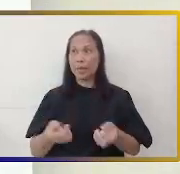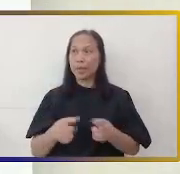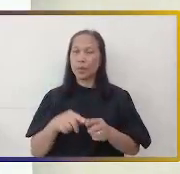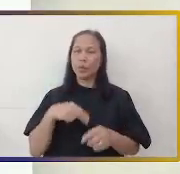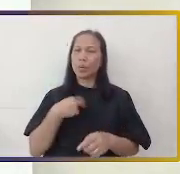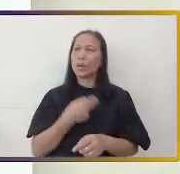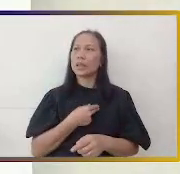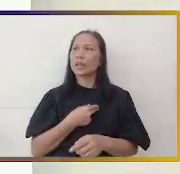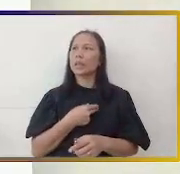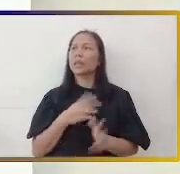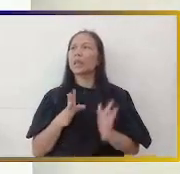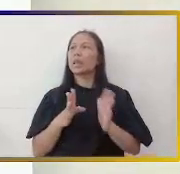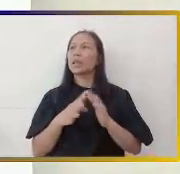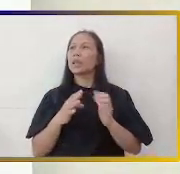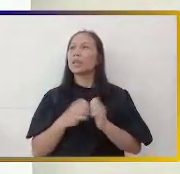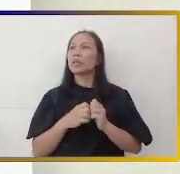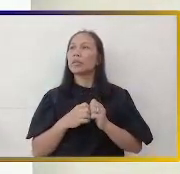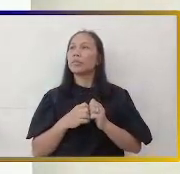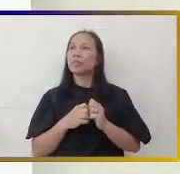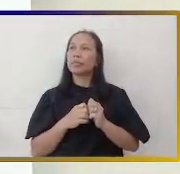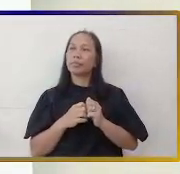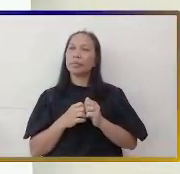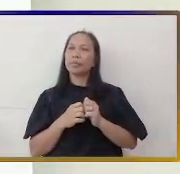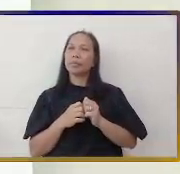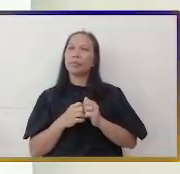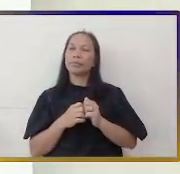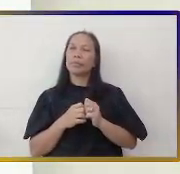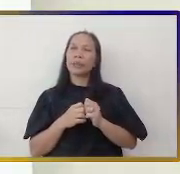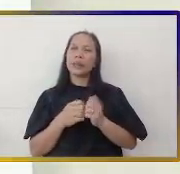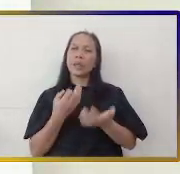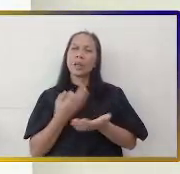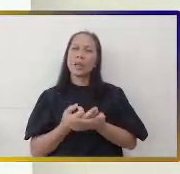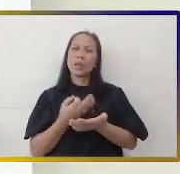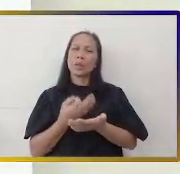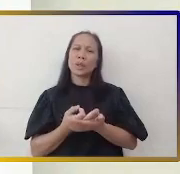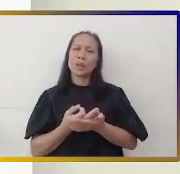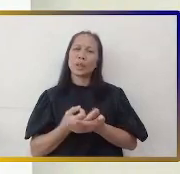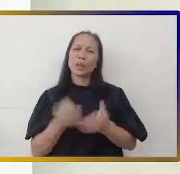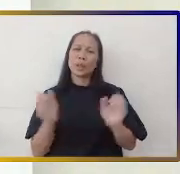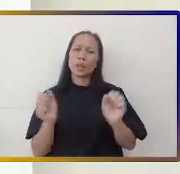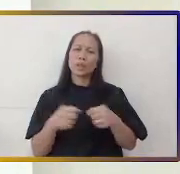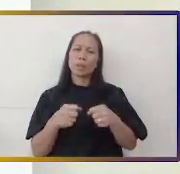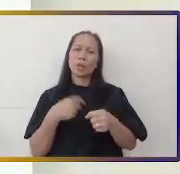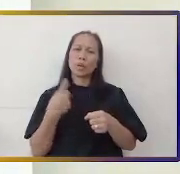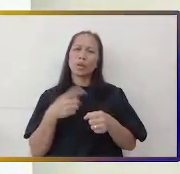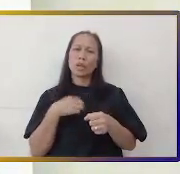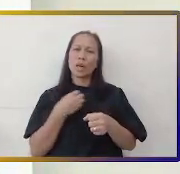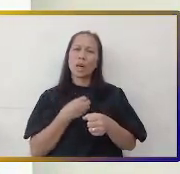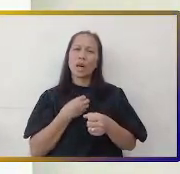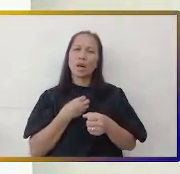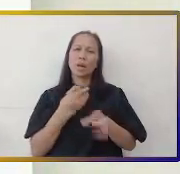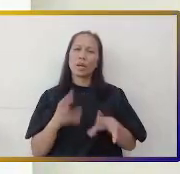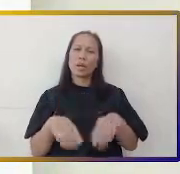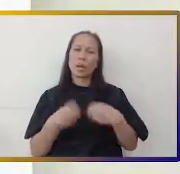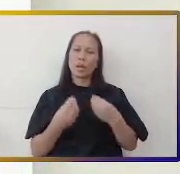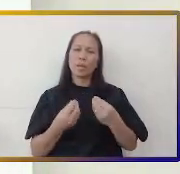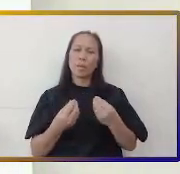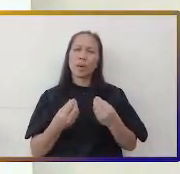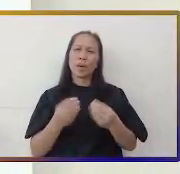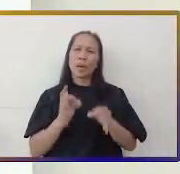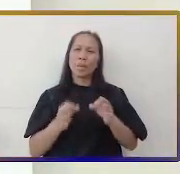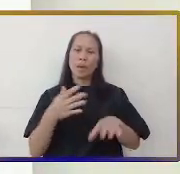nga binibigay ngayon yung maliit mo kung pagsamahin natin yan ilagay na natin sa kamay ng panginoon Malayo na yung mararating